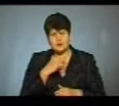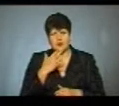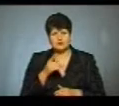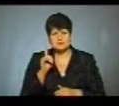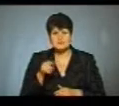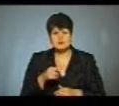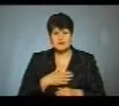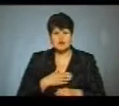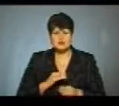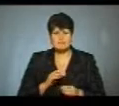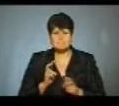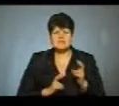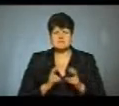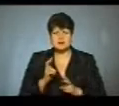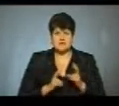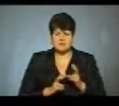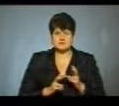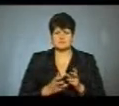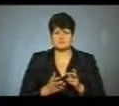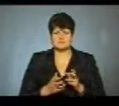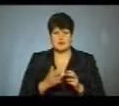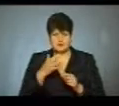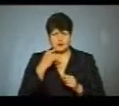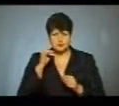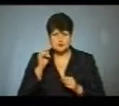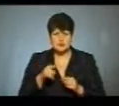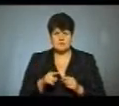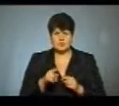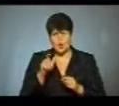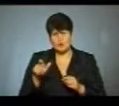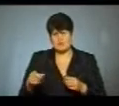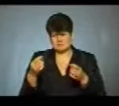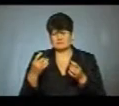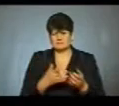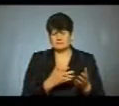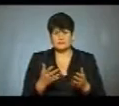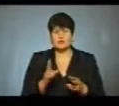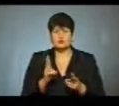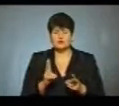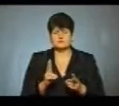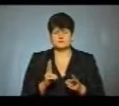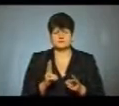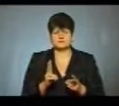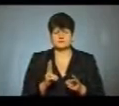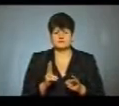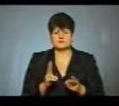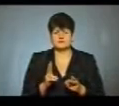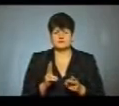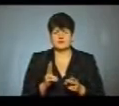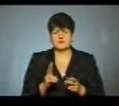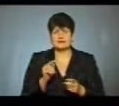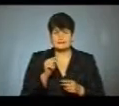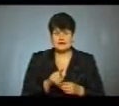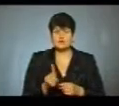знаємо наших підприємств, багато ми знаємо взагалі перечислених громадян, хто претендував би на те,